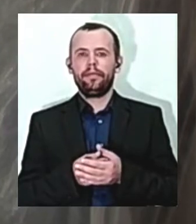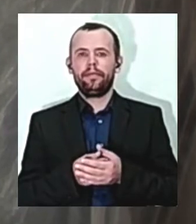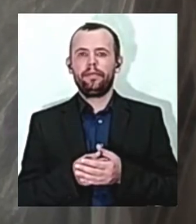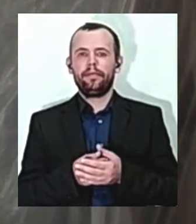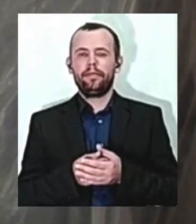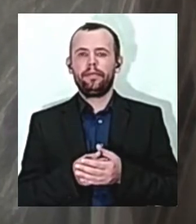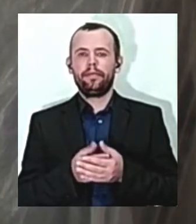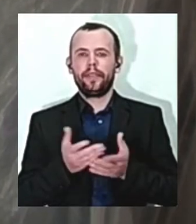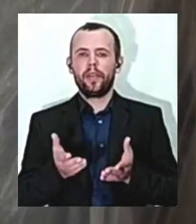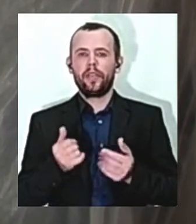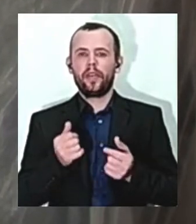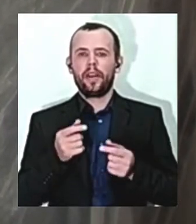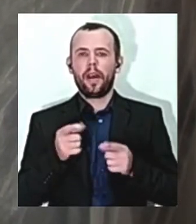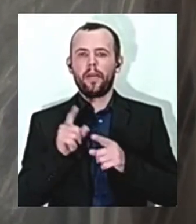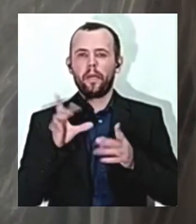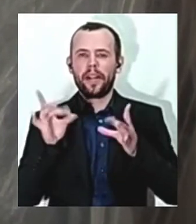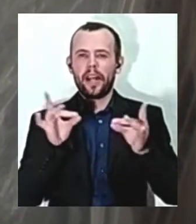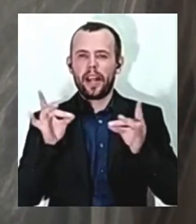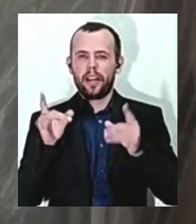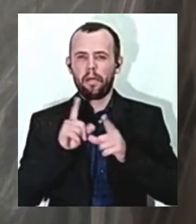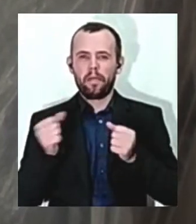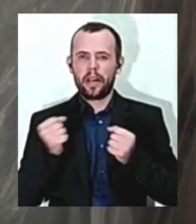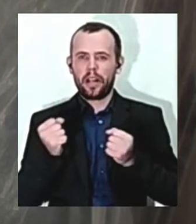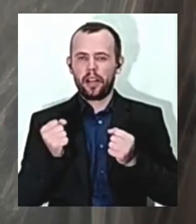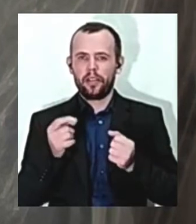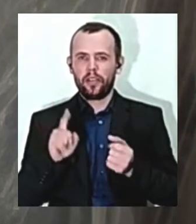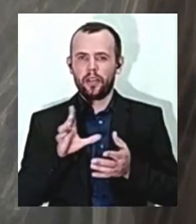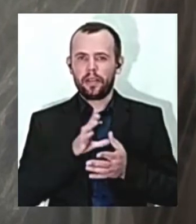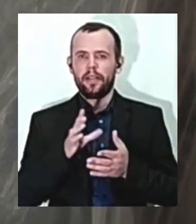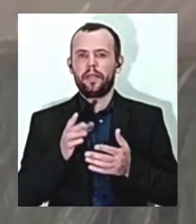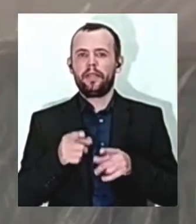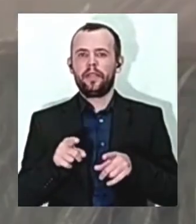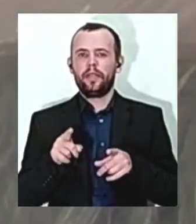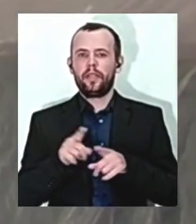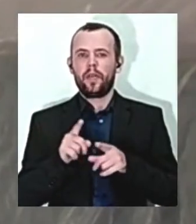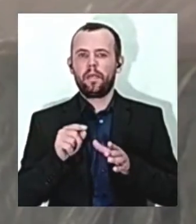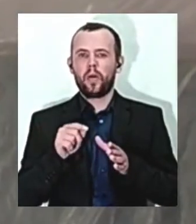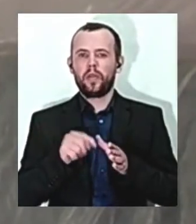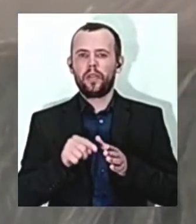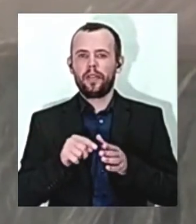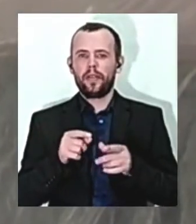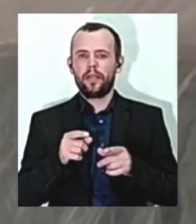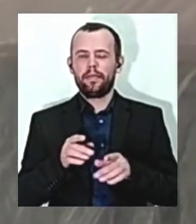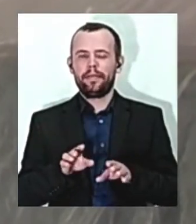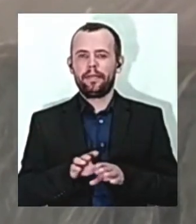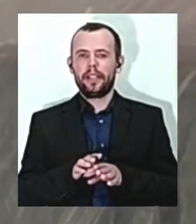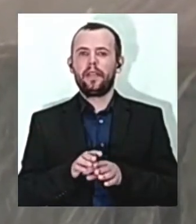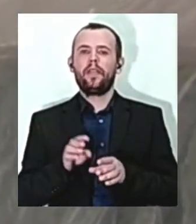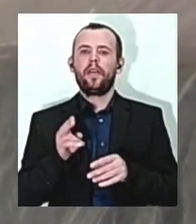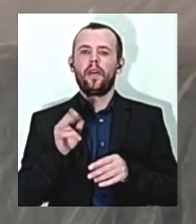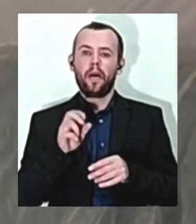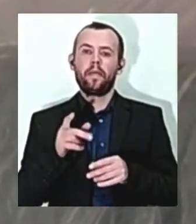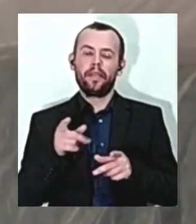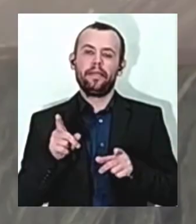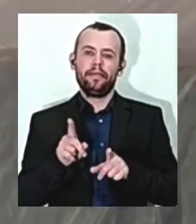приклеїти, тому що вона була приклеєна на клей, а потім прибита цвяхами. Картина буде виглядати так, як вона